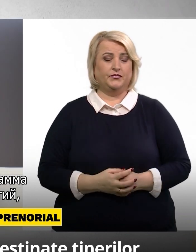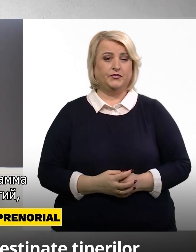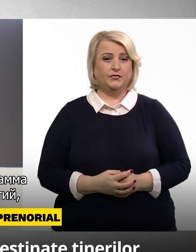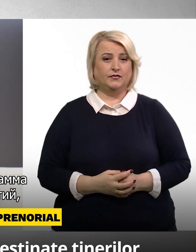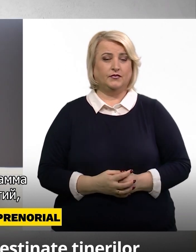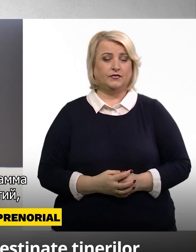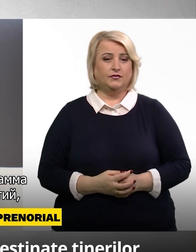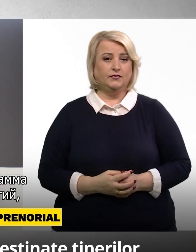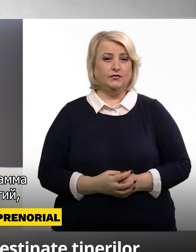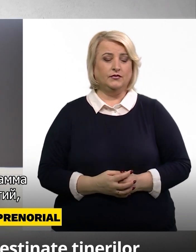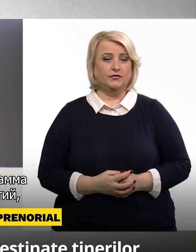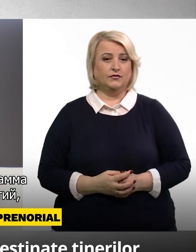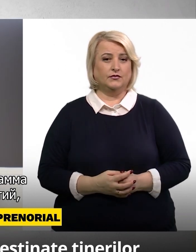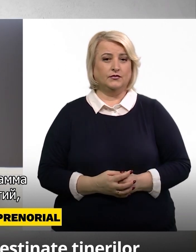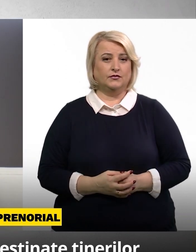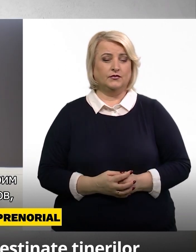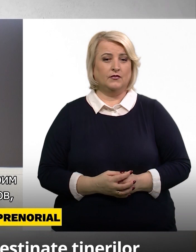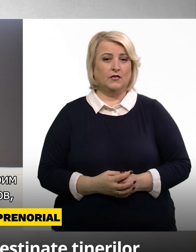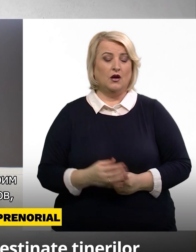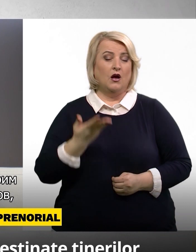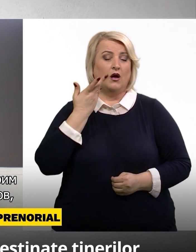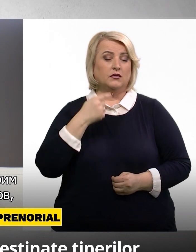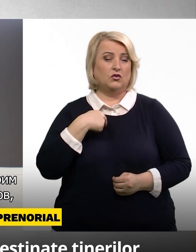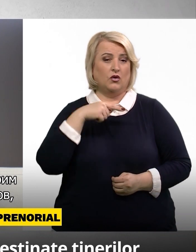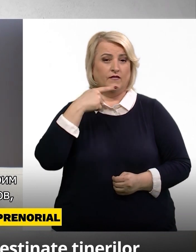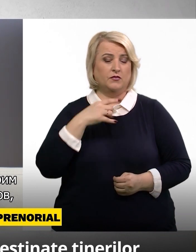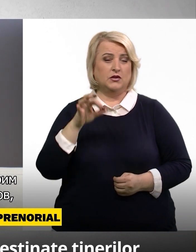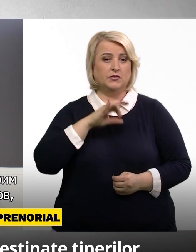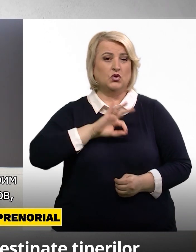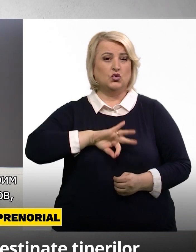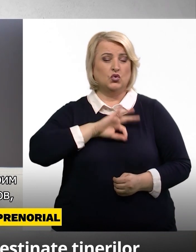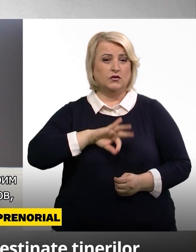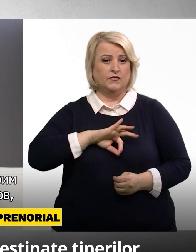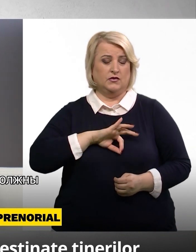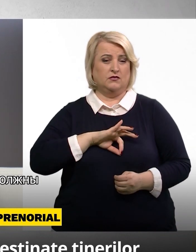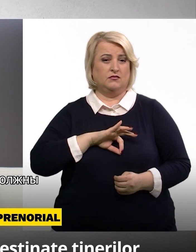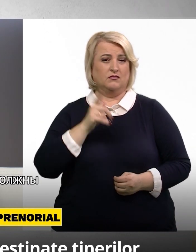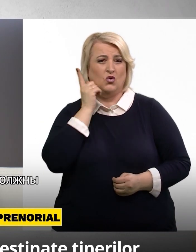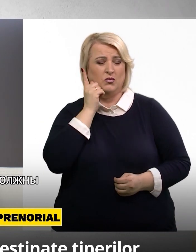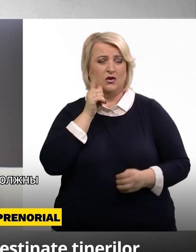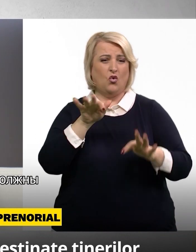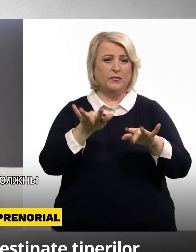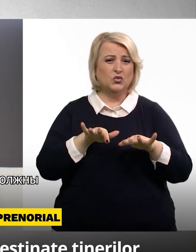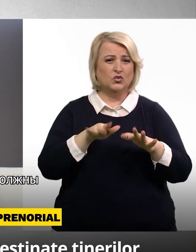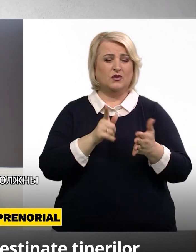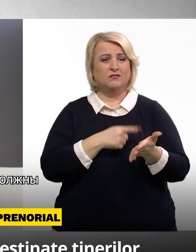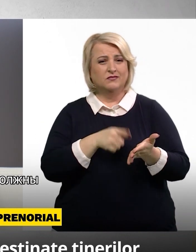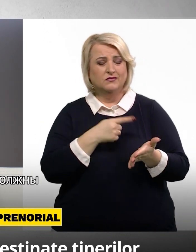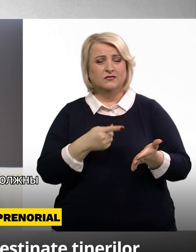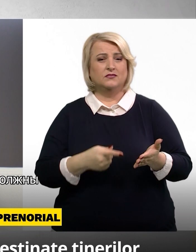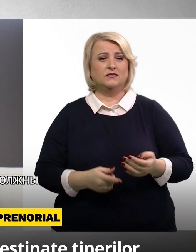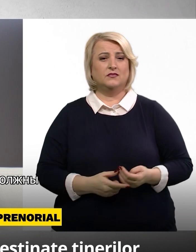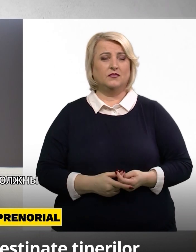foarte bine pus la punct de activități, pentru că noi atunci când vorbim despre utilizarea gadgeturilor, computerelor,